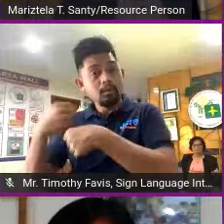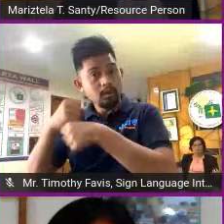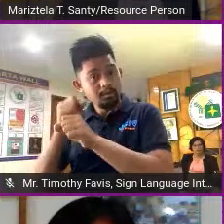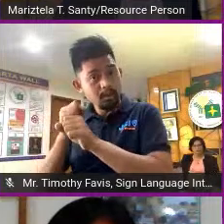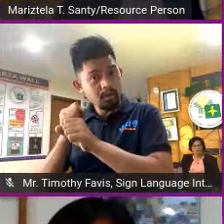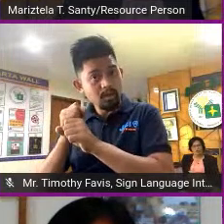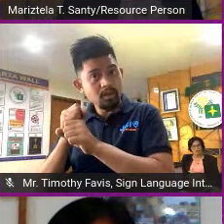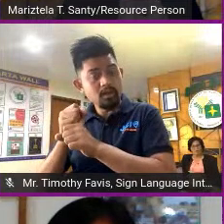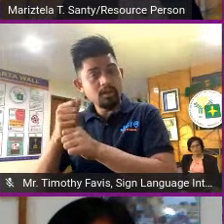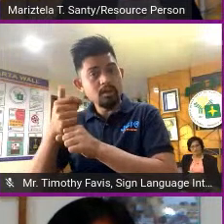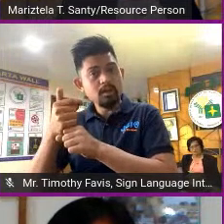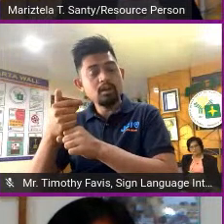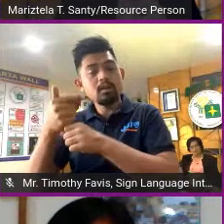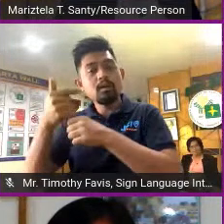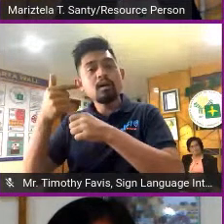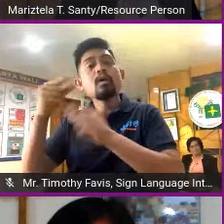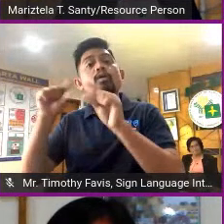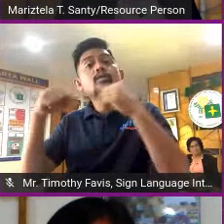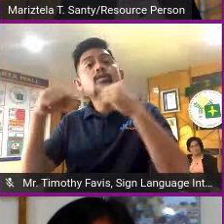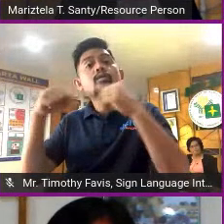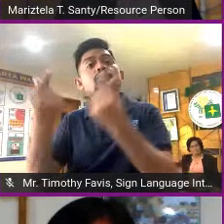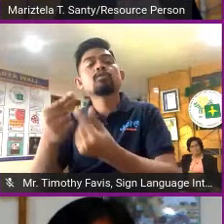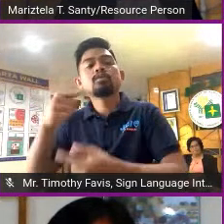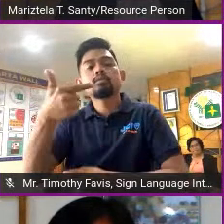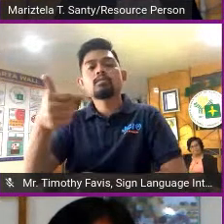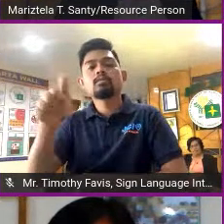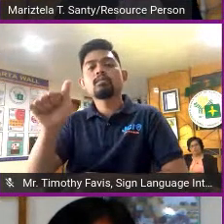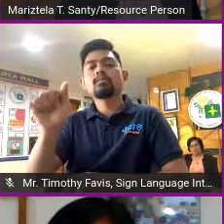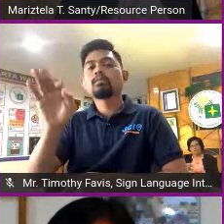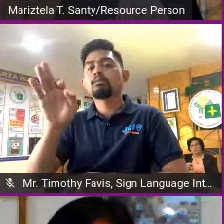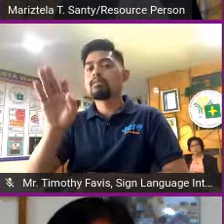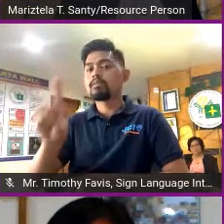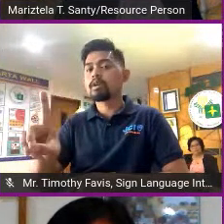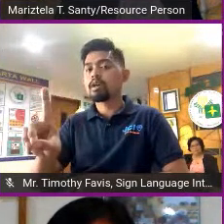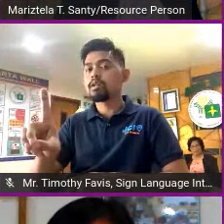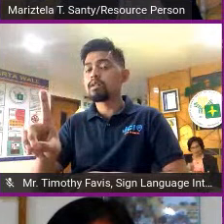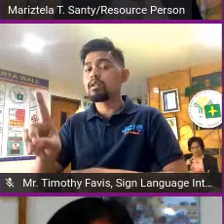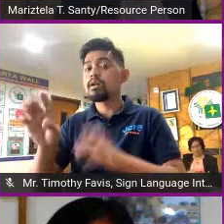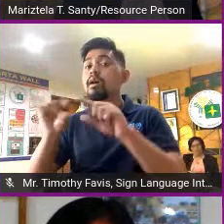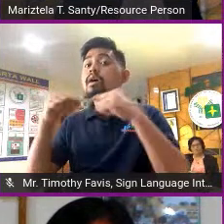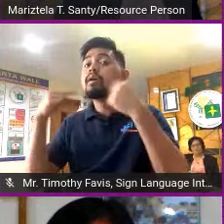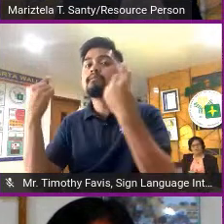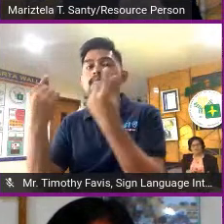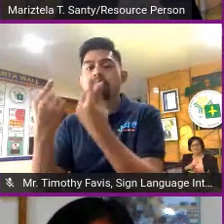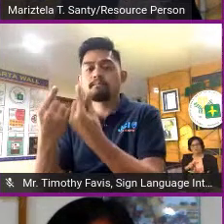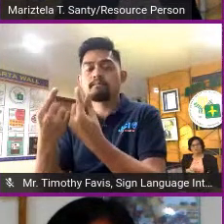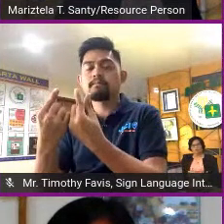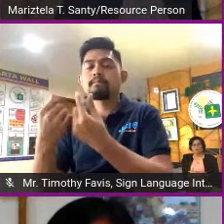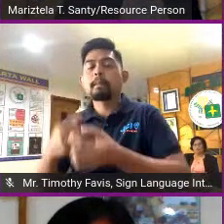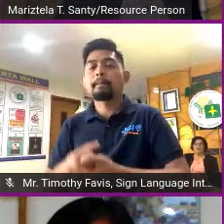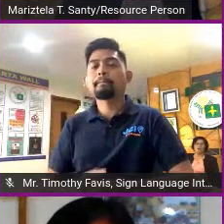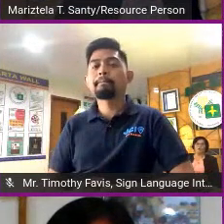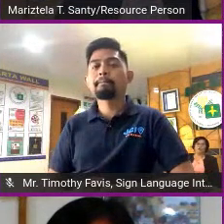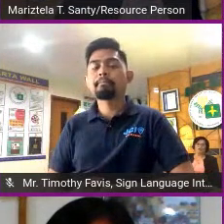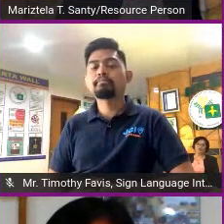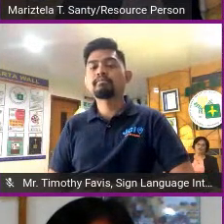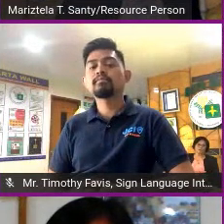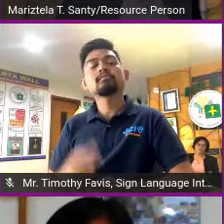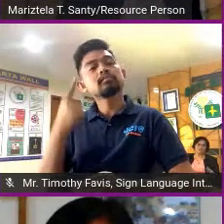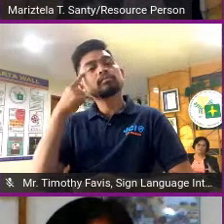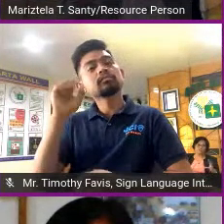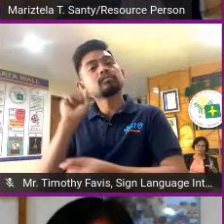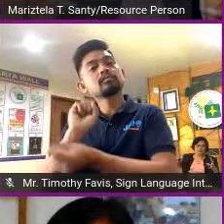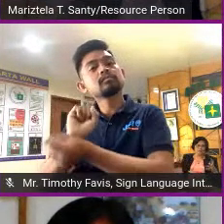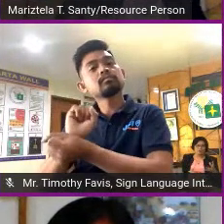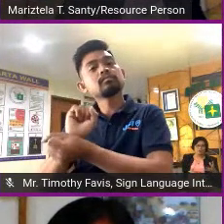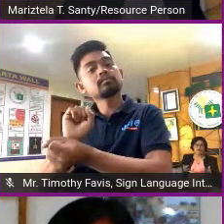yung God focal point system. Yung Get focal point system mo din, yung technical working group